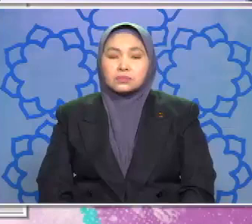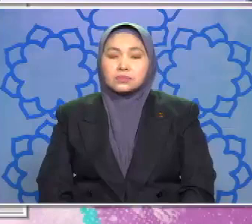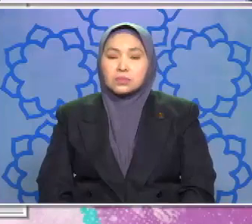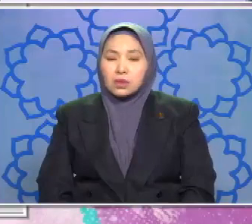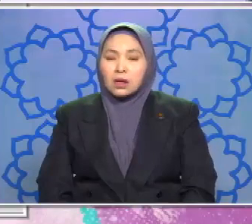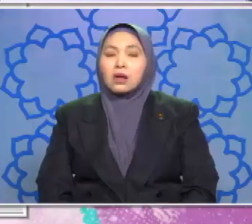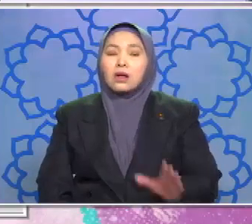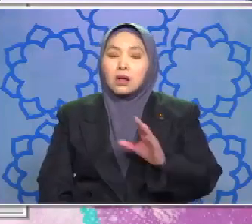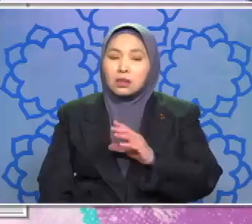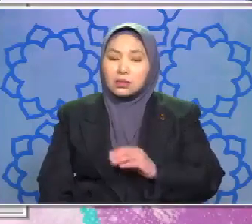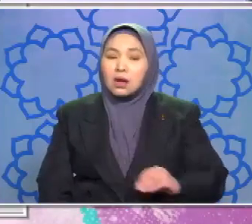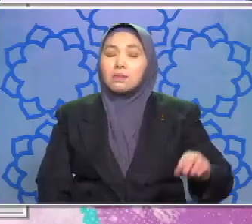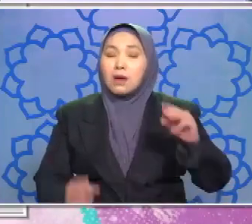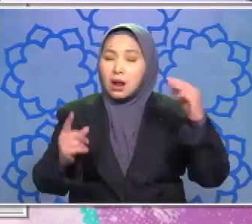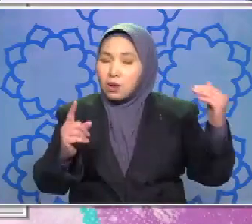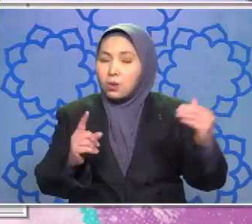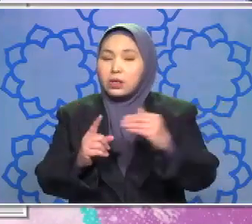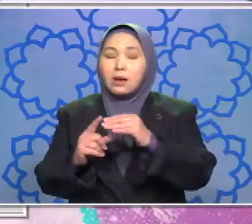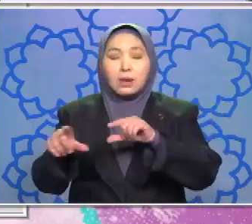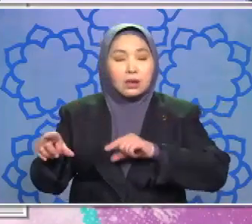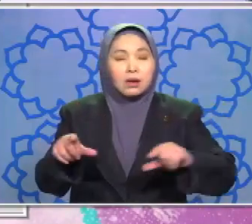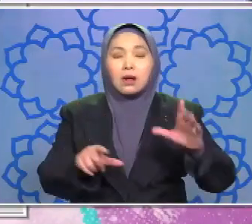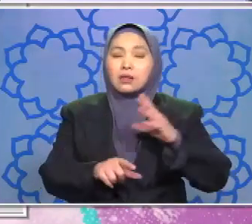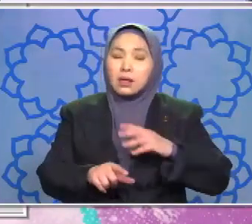وما في الأرض